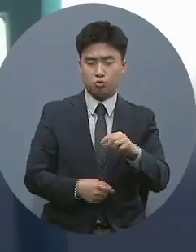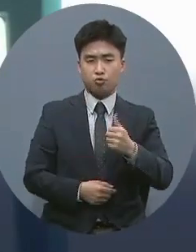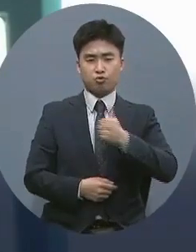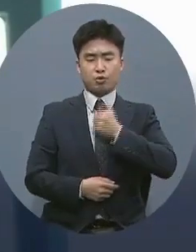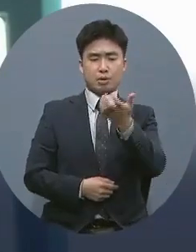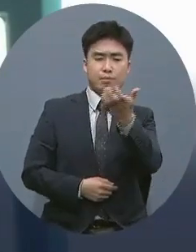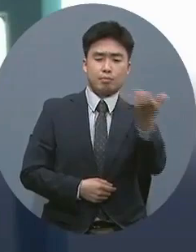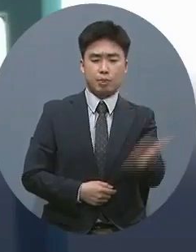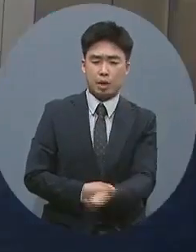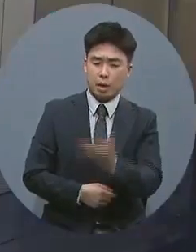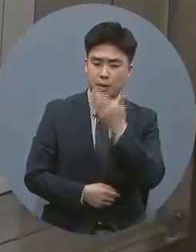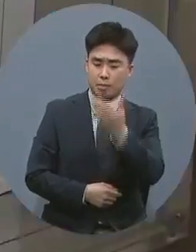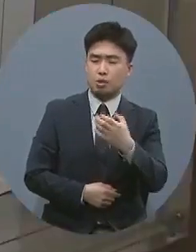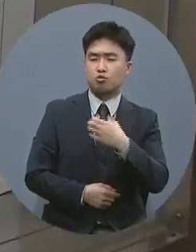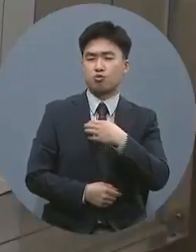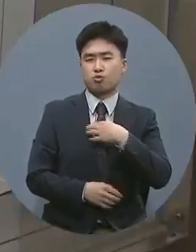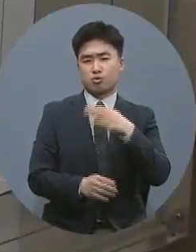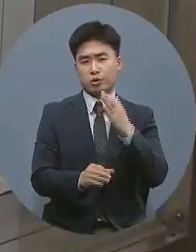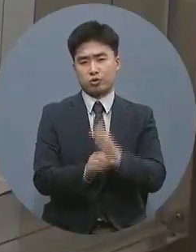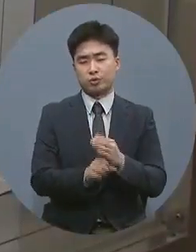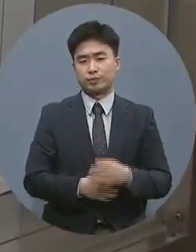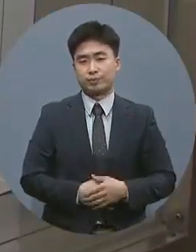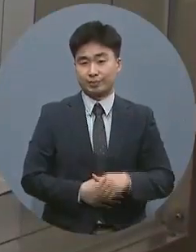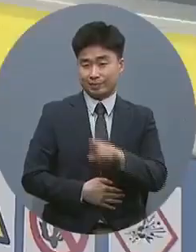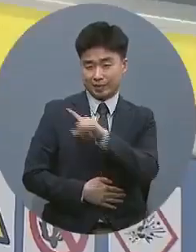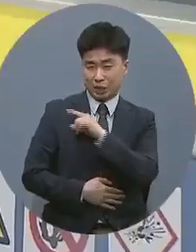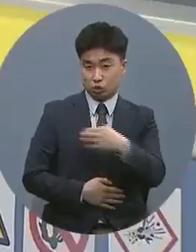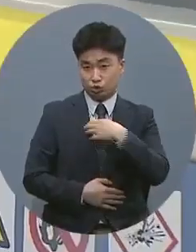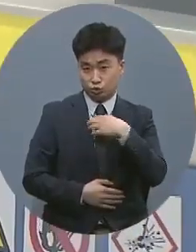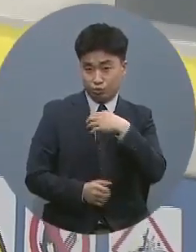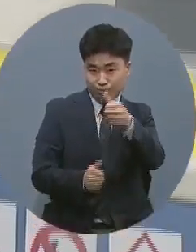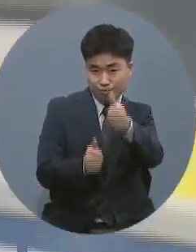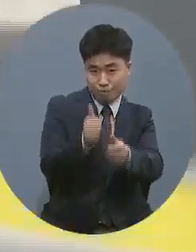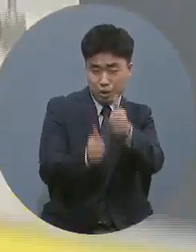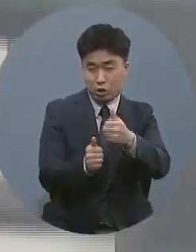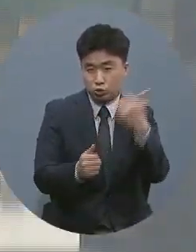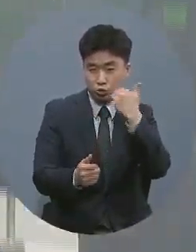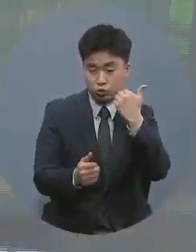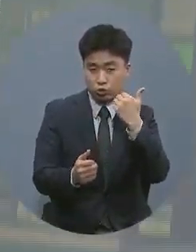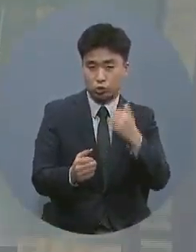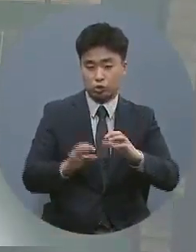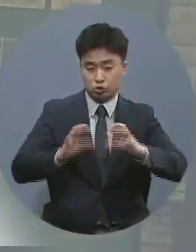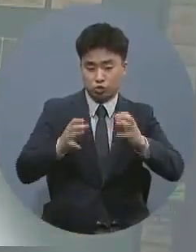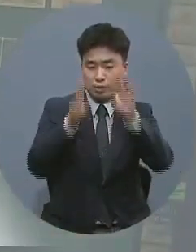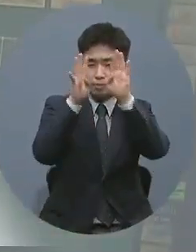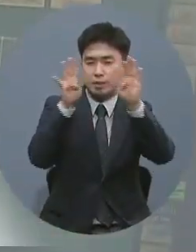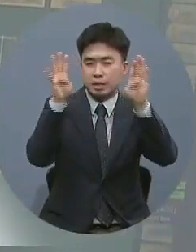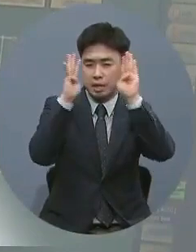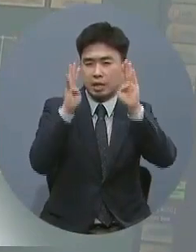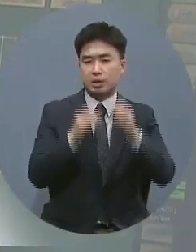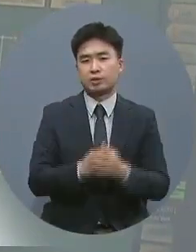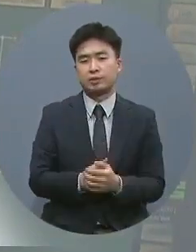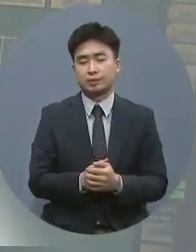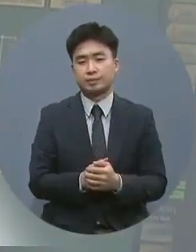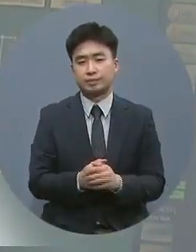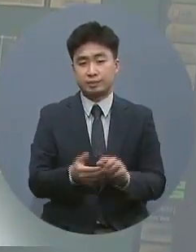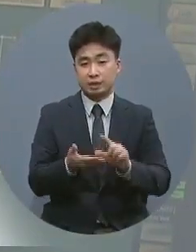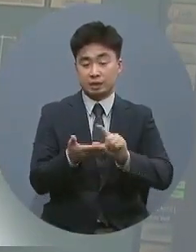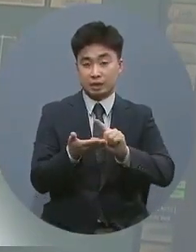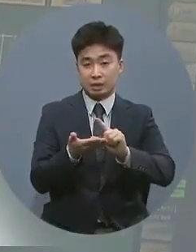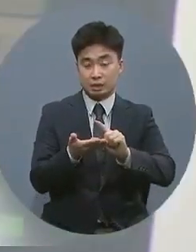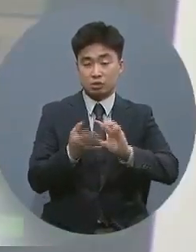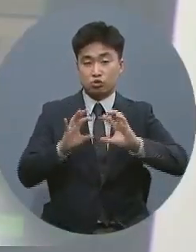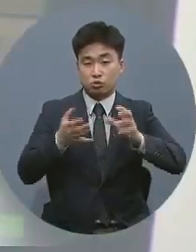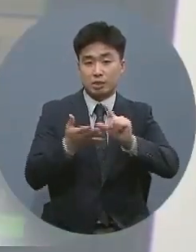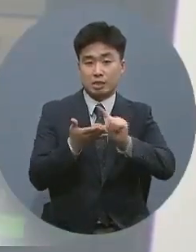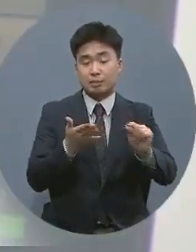떨어질 거다라고 하는. 가장 위협적인 경쟁자는 통폐합을 추진하는 국립대입니다. 글로컬 대학 30에